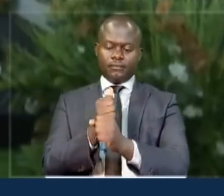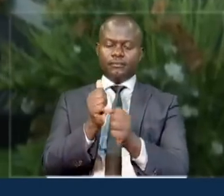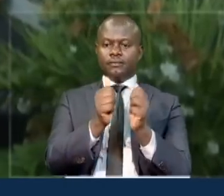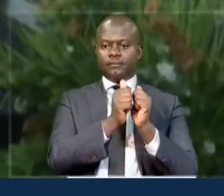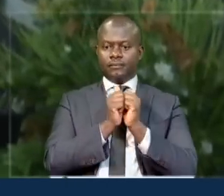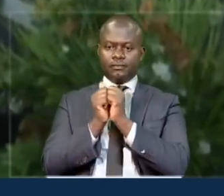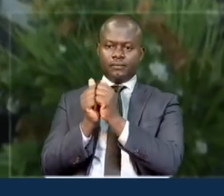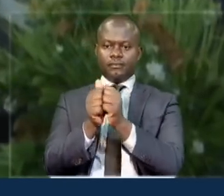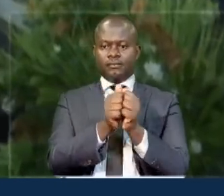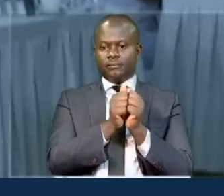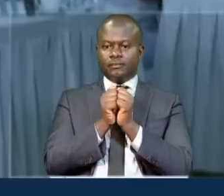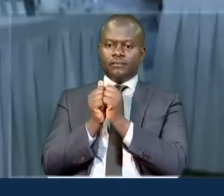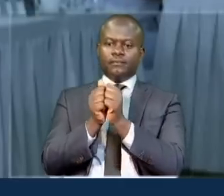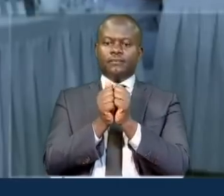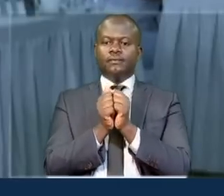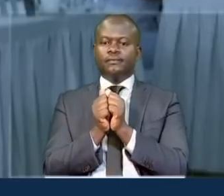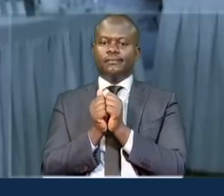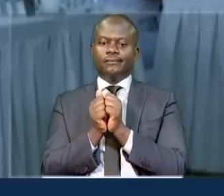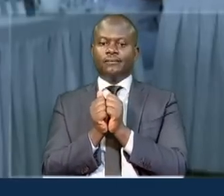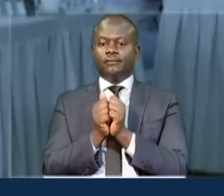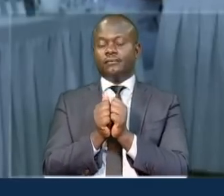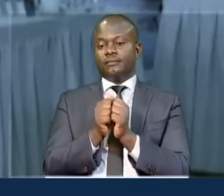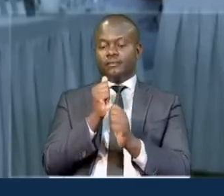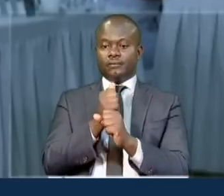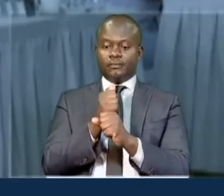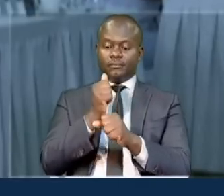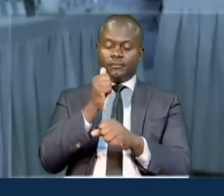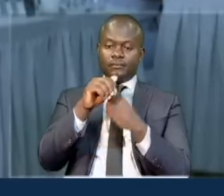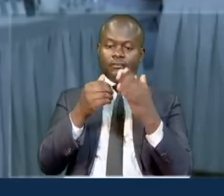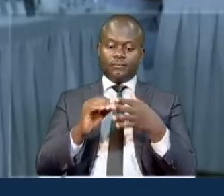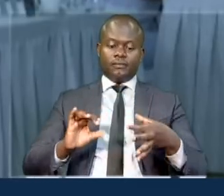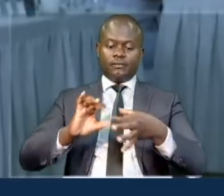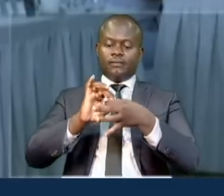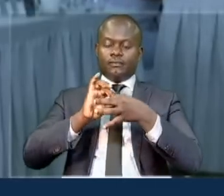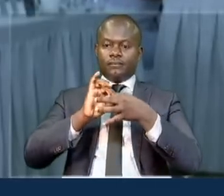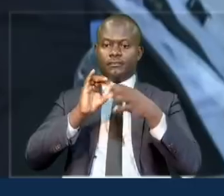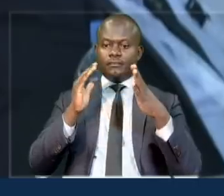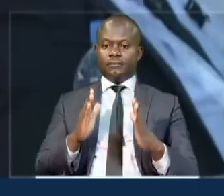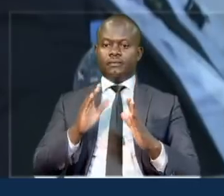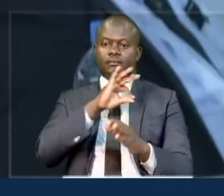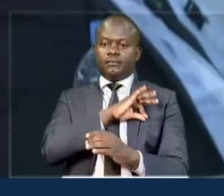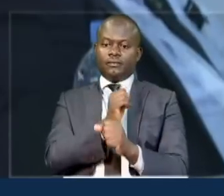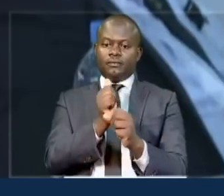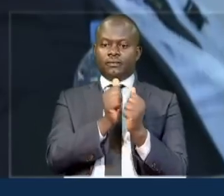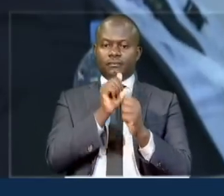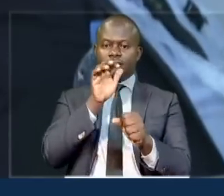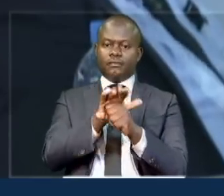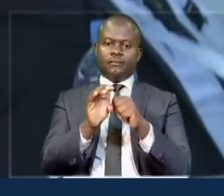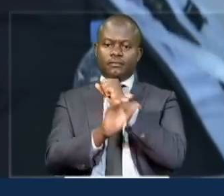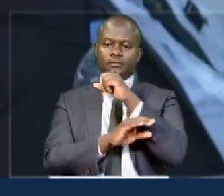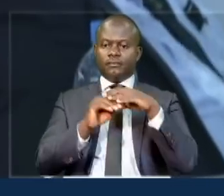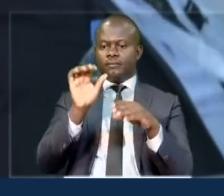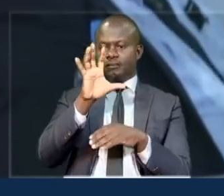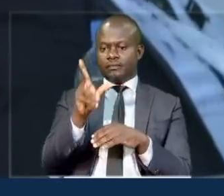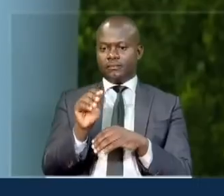hamwe the power of partnership abakora umwuga w'ubuhuza bashimangira ko hari inyungu zo gukorera hamwe cyane cyane mu bihugu byo muri